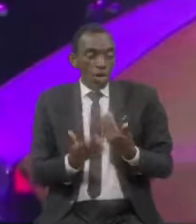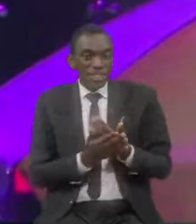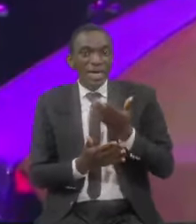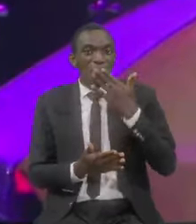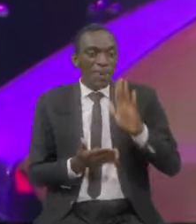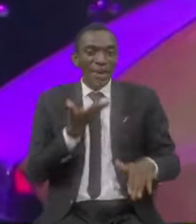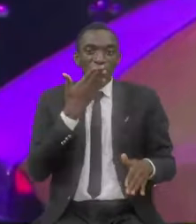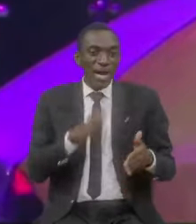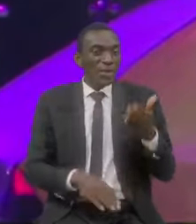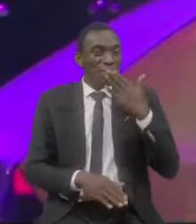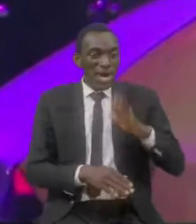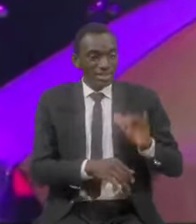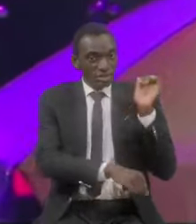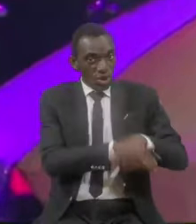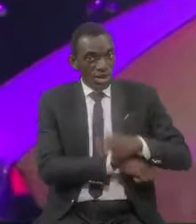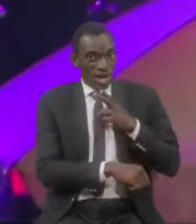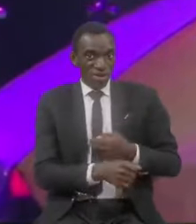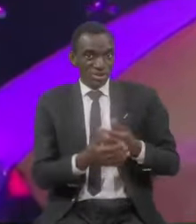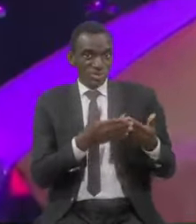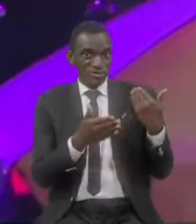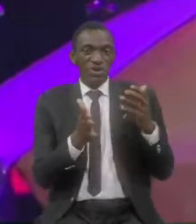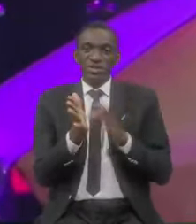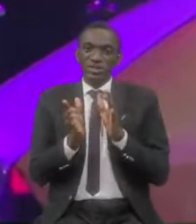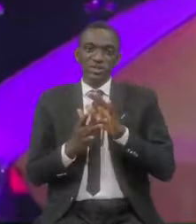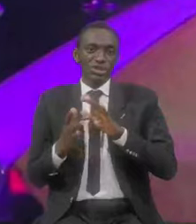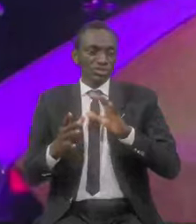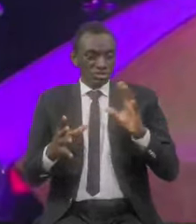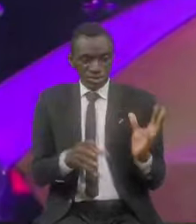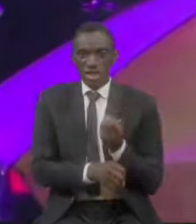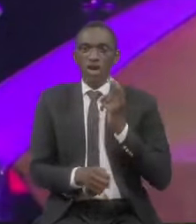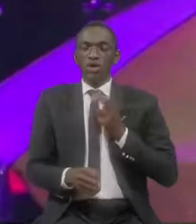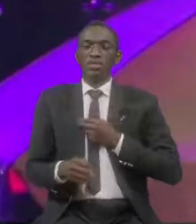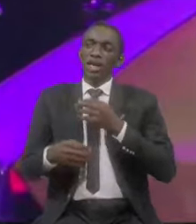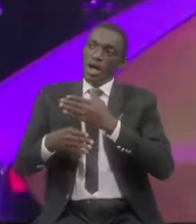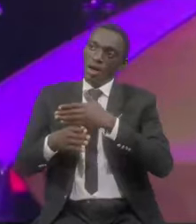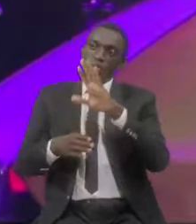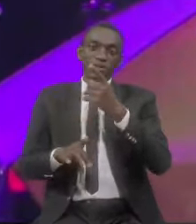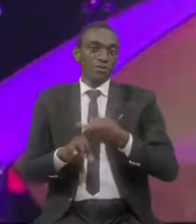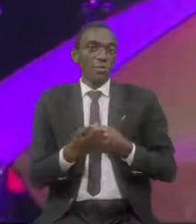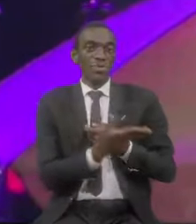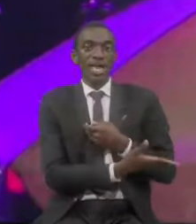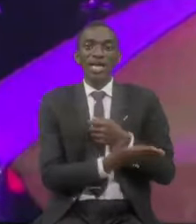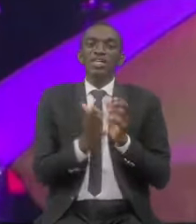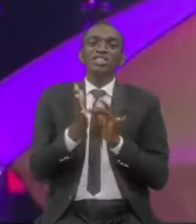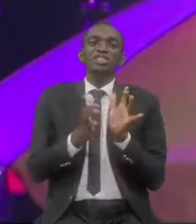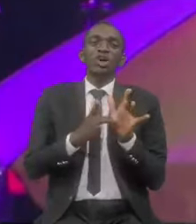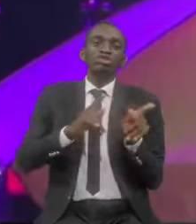Il nous enlève du lieu où ces choses sont venues sur nous.